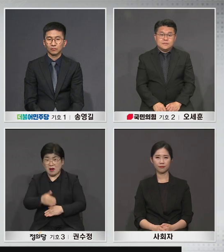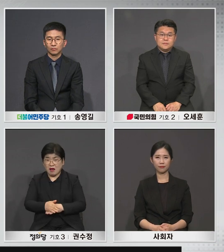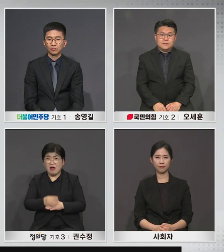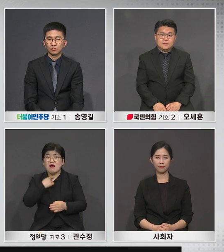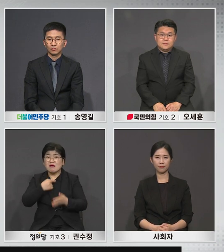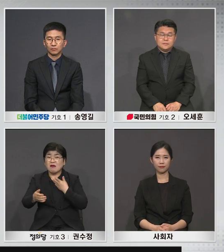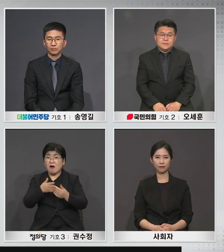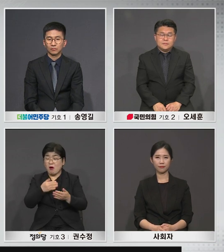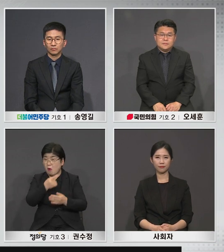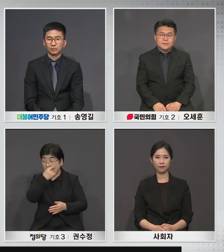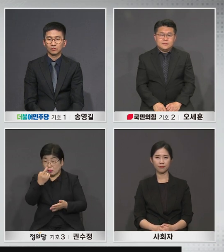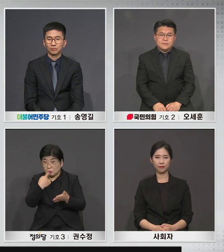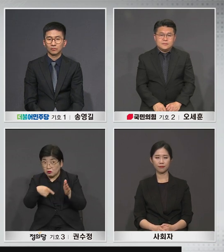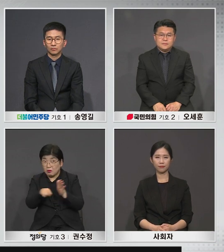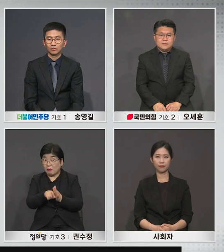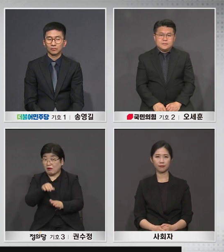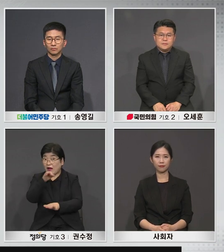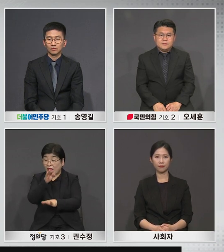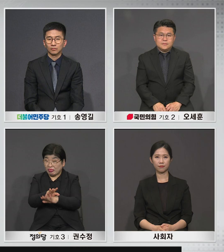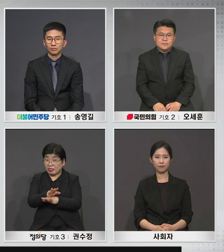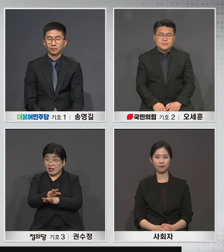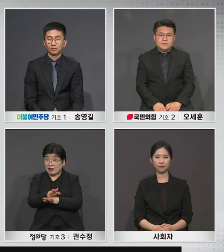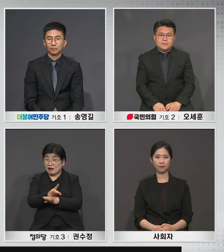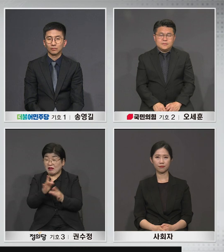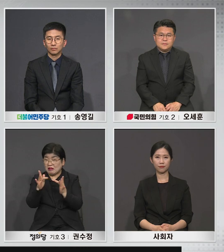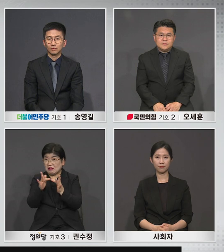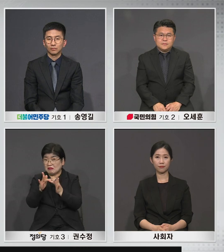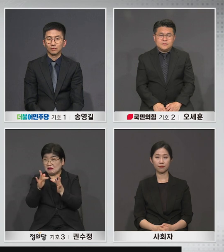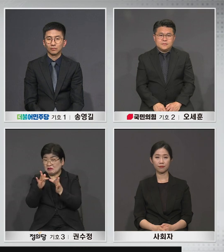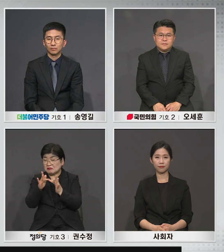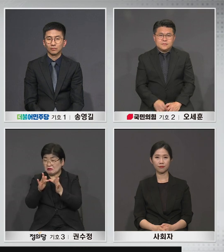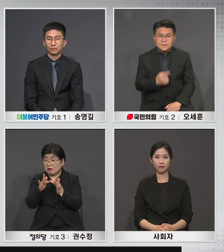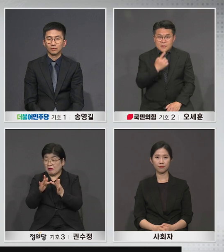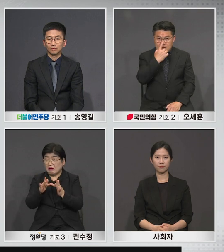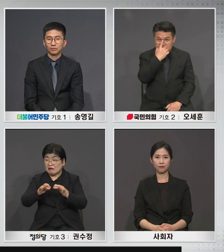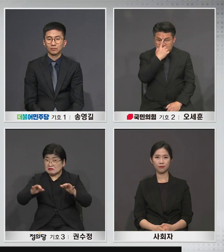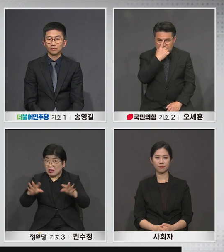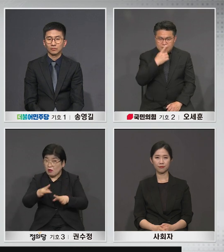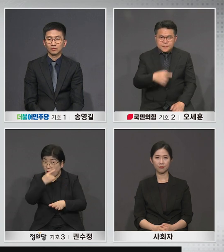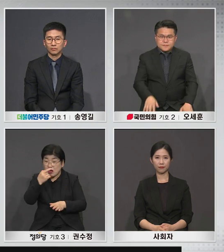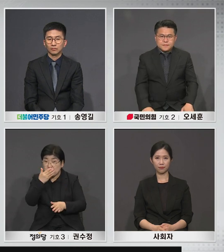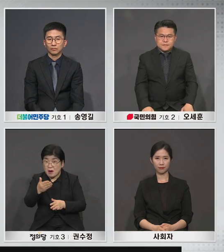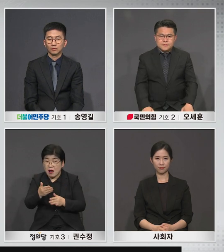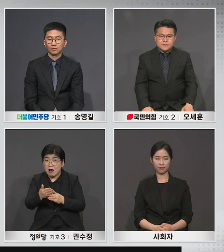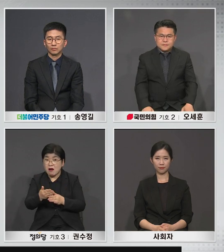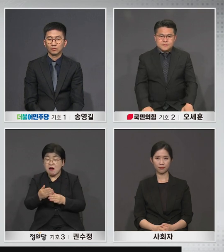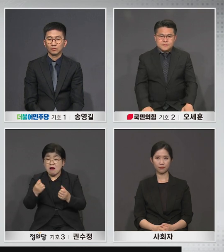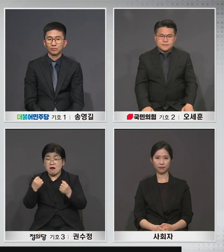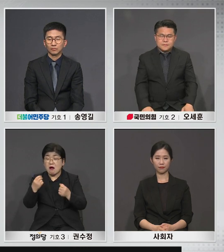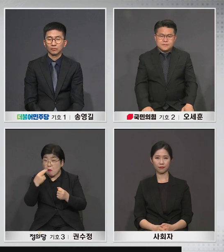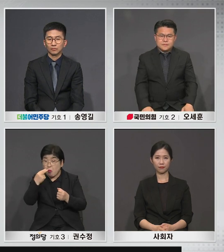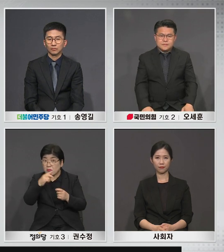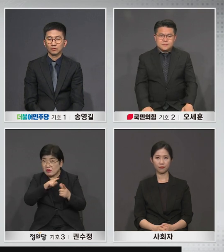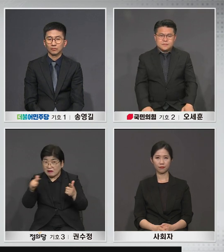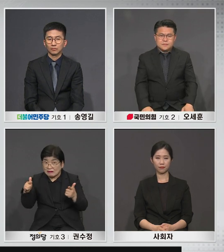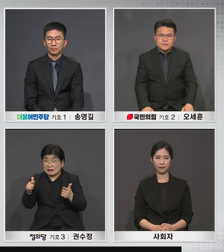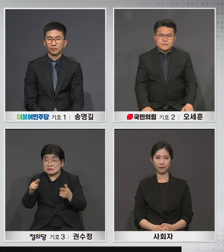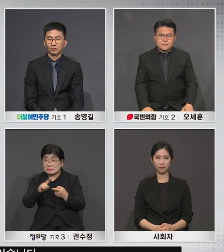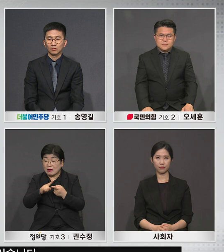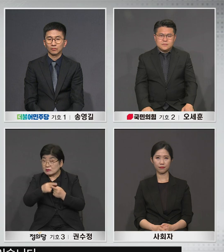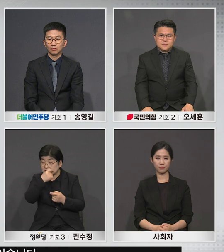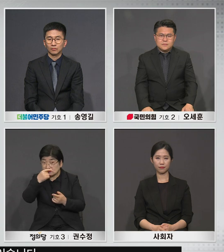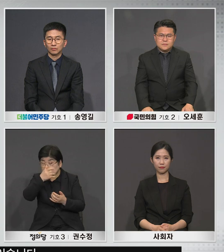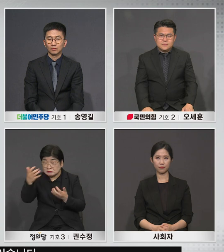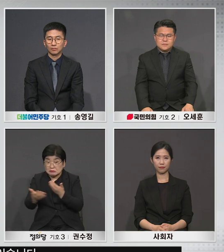확인하기 위해서 아주 간단한 인터넷으로 정말 수분만에 확인될 수 있는 건강보험 득실 관련된 자료조차도 제출하지 않아서